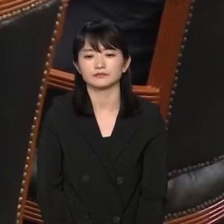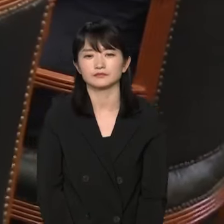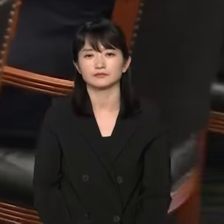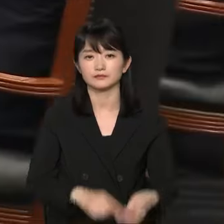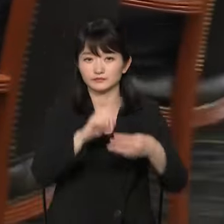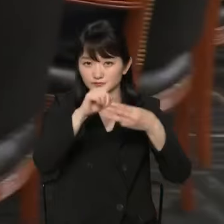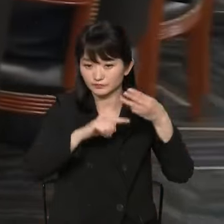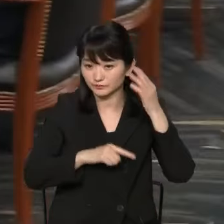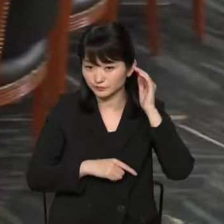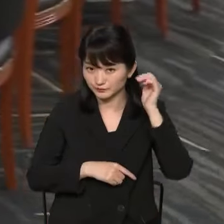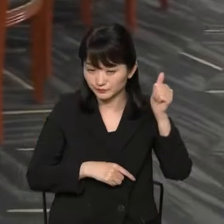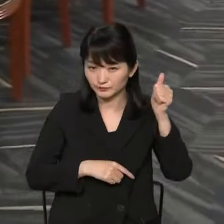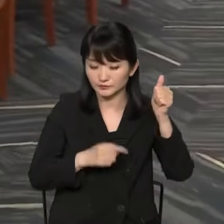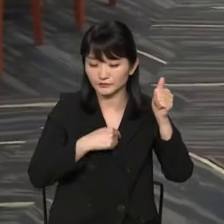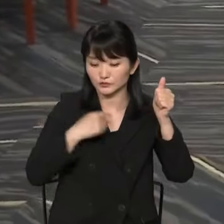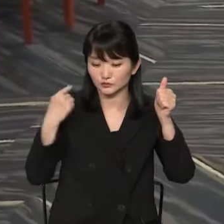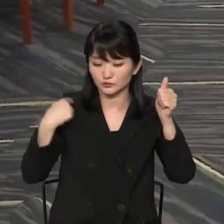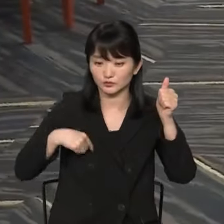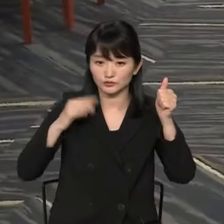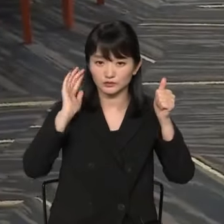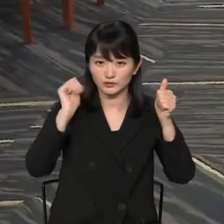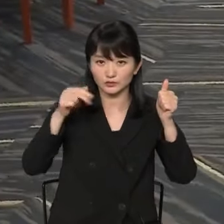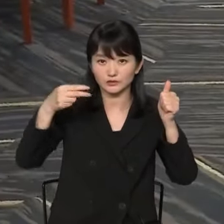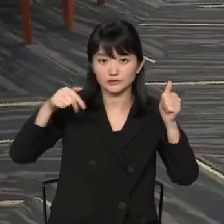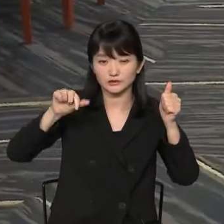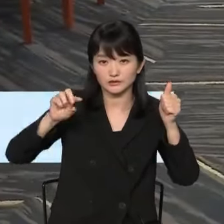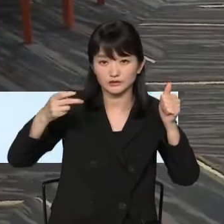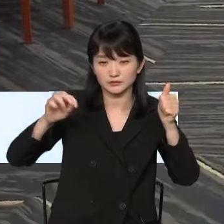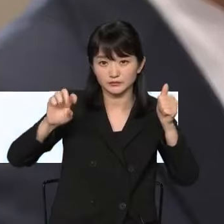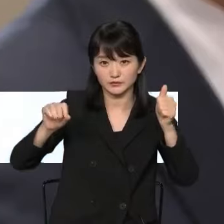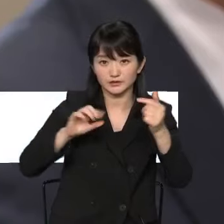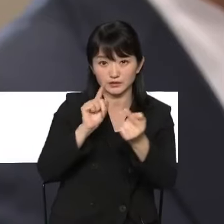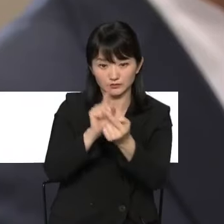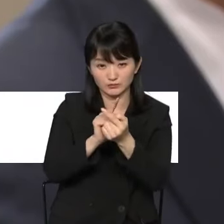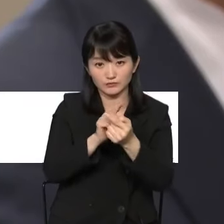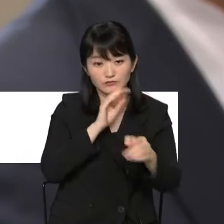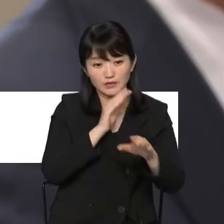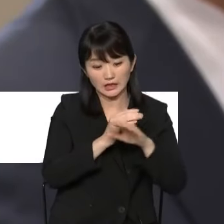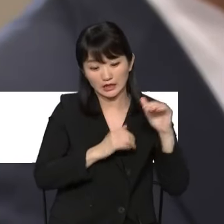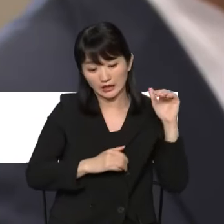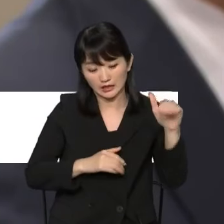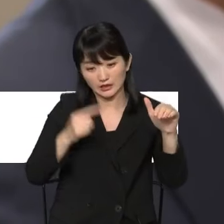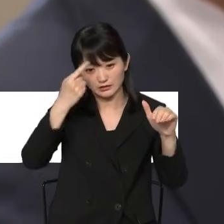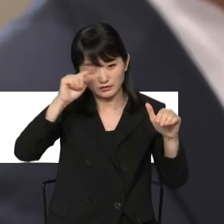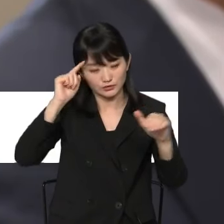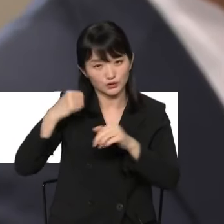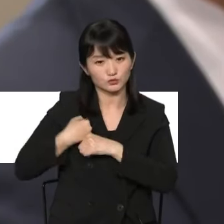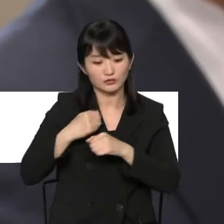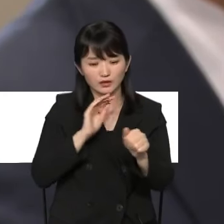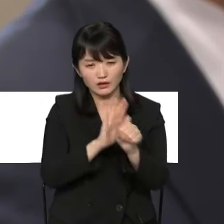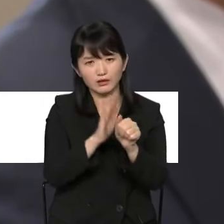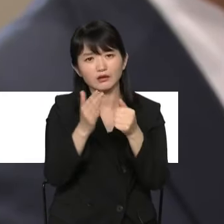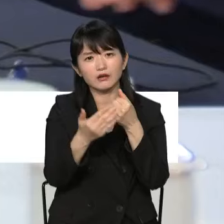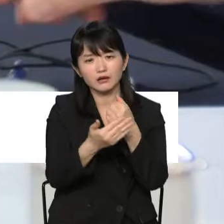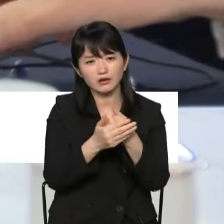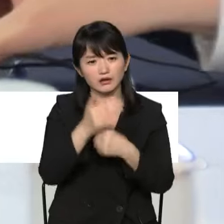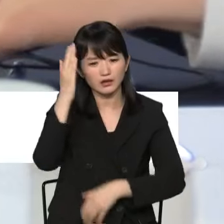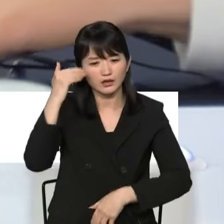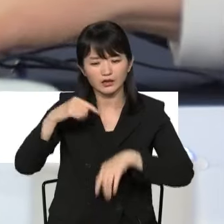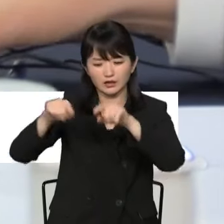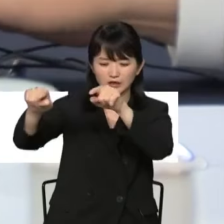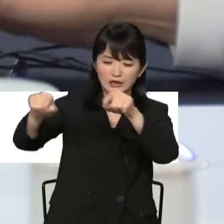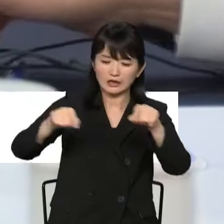윤석열 대통령이 시진핑 주석을 만나 북한의 도발과 북한과 러시아 간 군사협력 등이 한반도